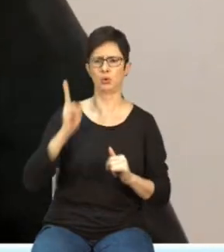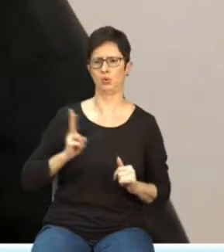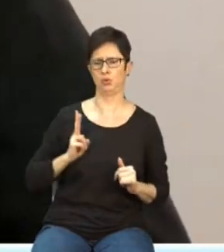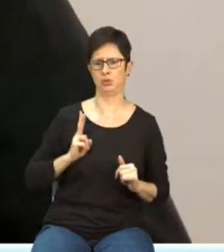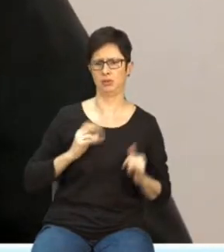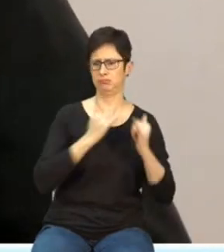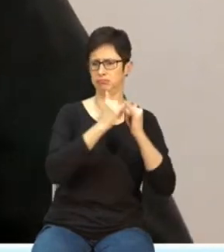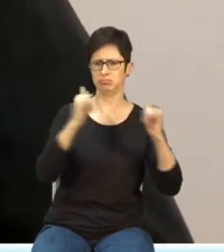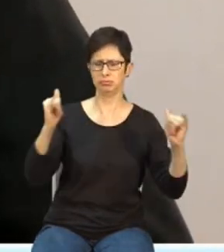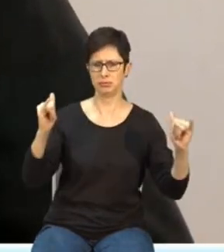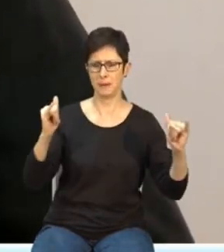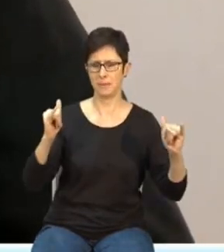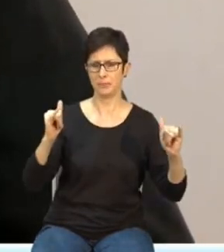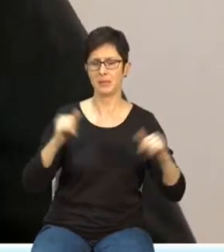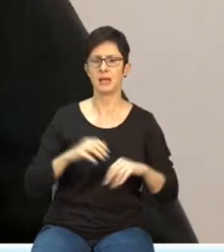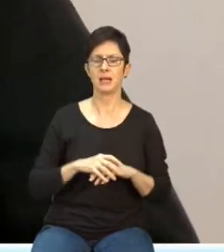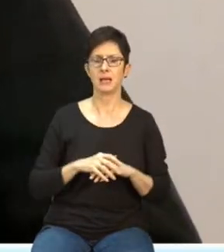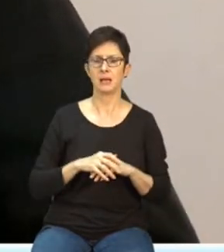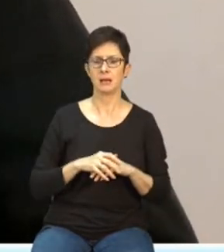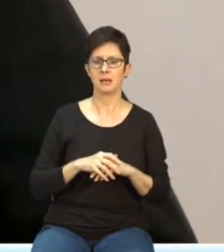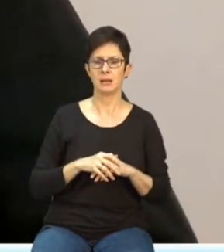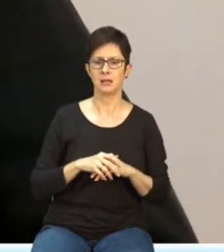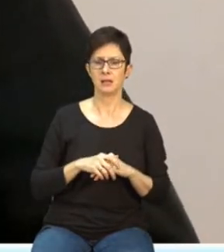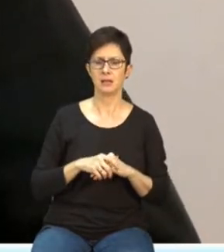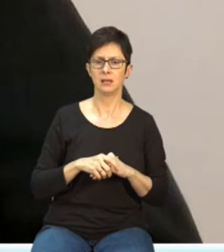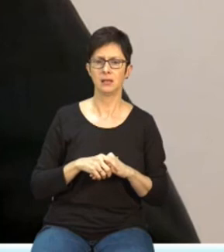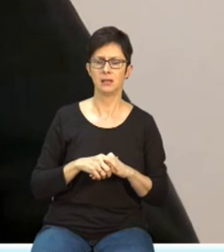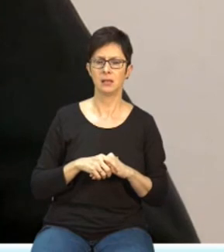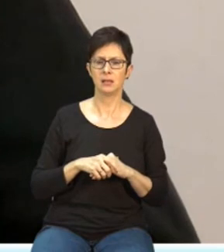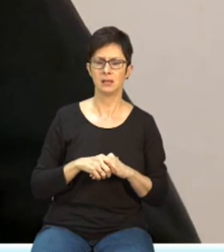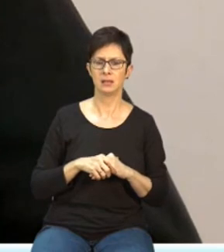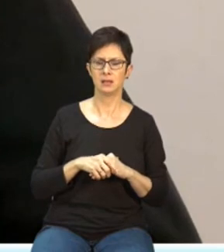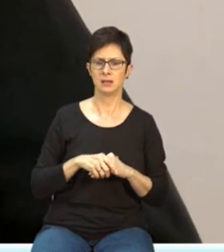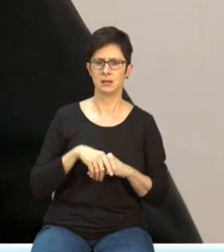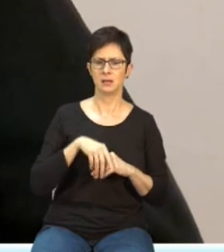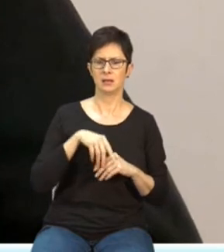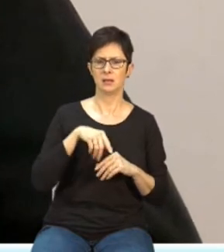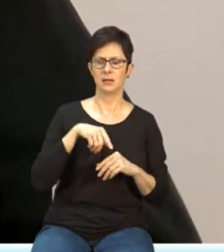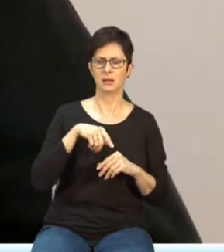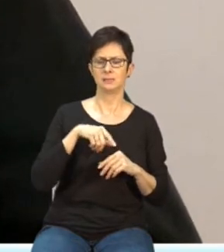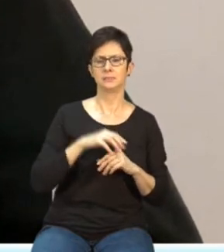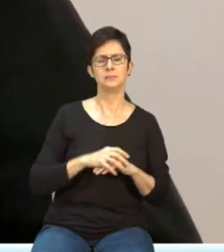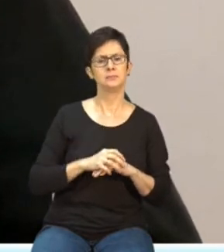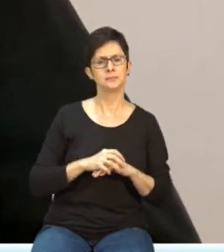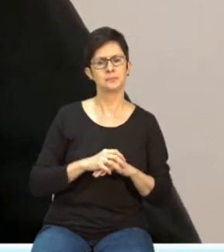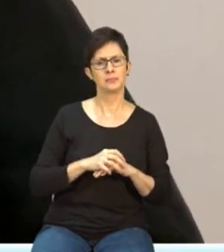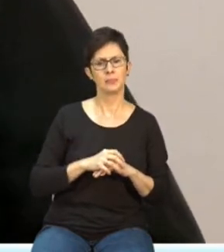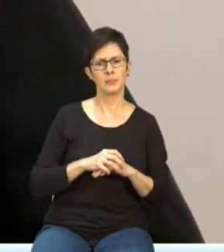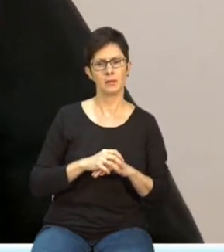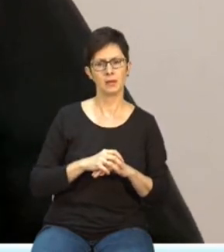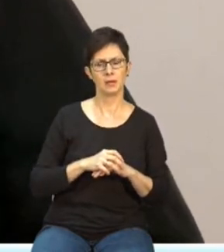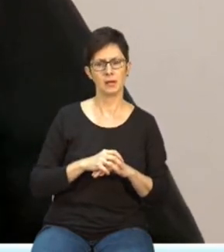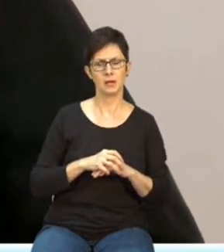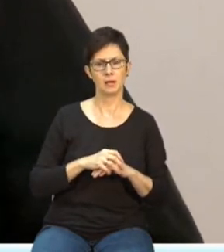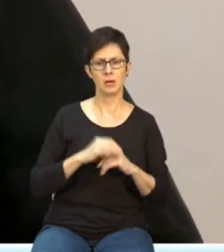na tym polu ich nie jest między innymi to jest organizacja także inne organizacje które